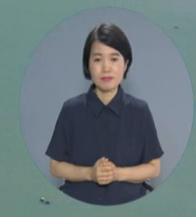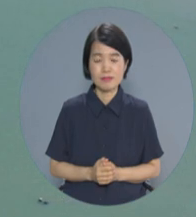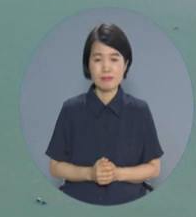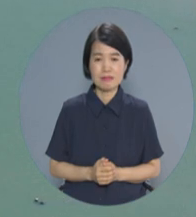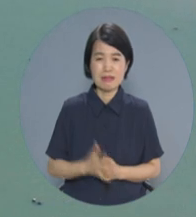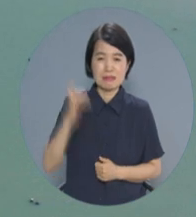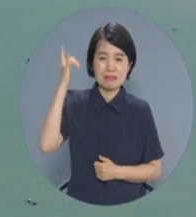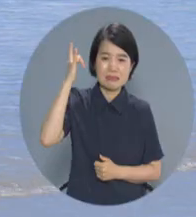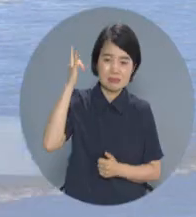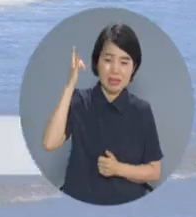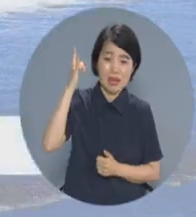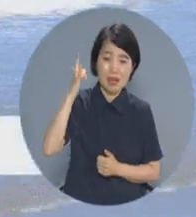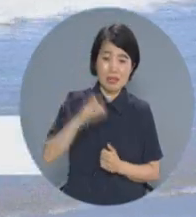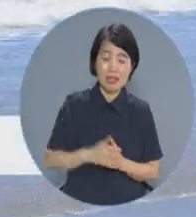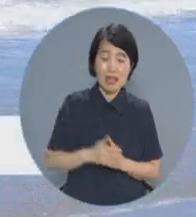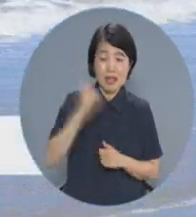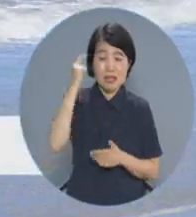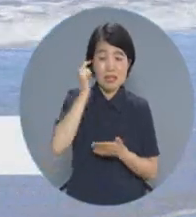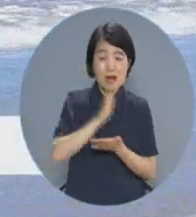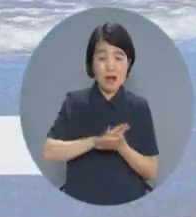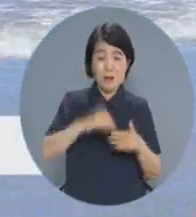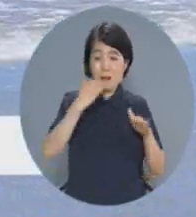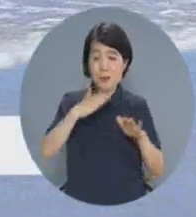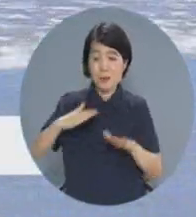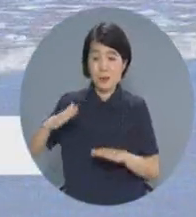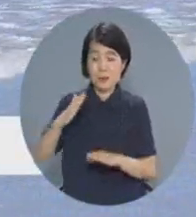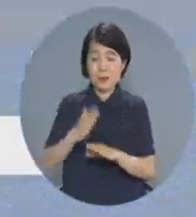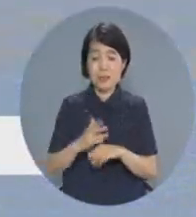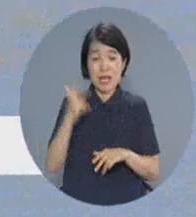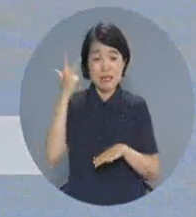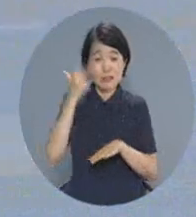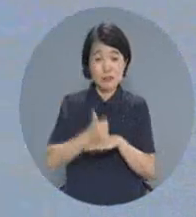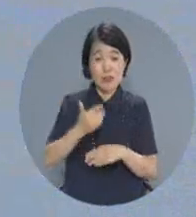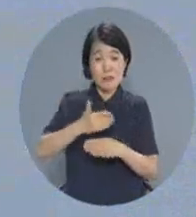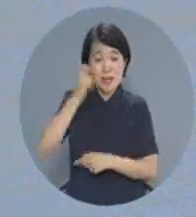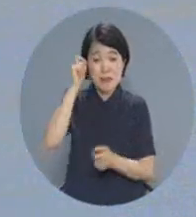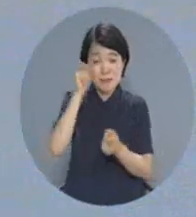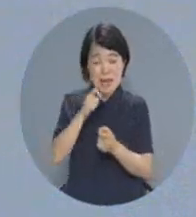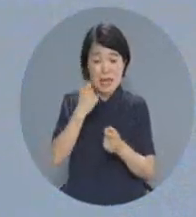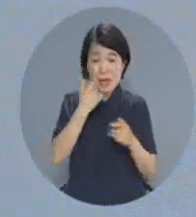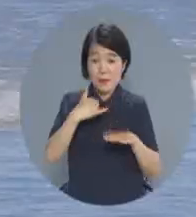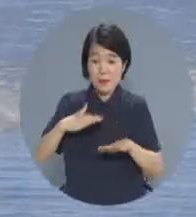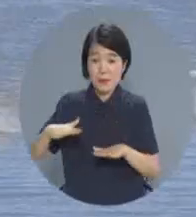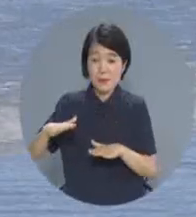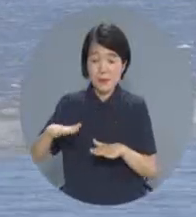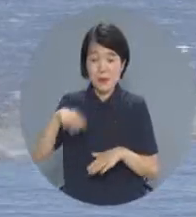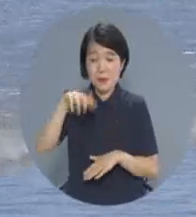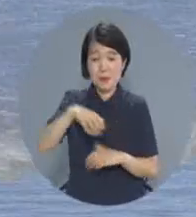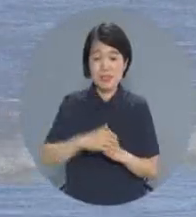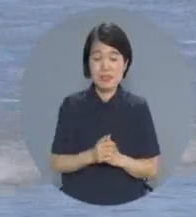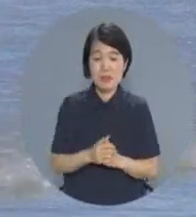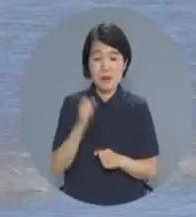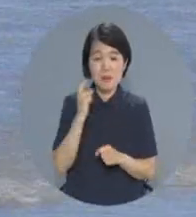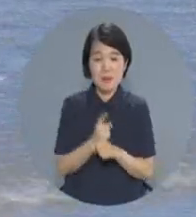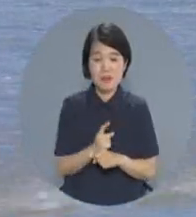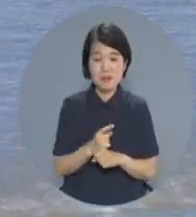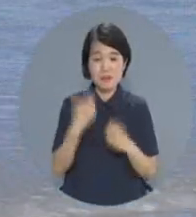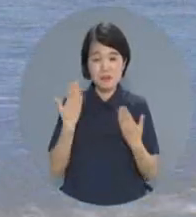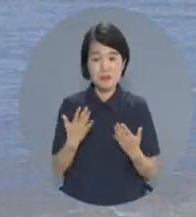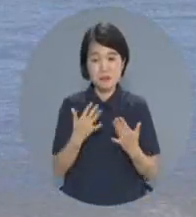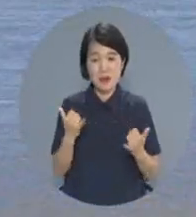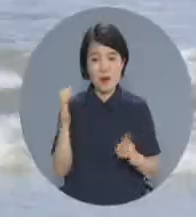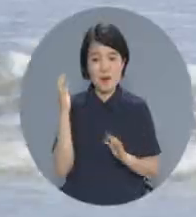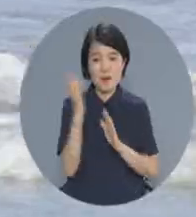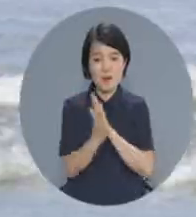뜨거운 태양 아래 시원한 파도가 출렁입니다. 이번 주말 개장을 앞둔 해수욕장에는 벌써부터 피서객들의 발길이